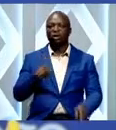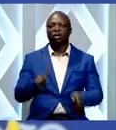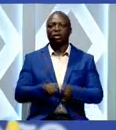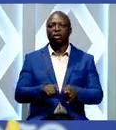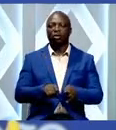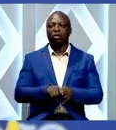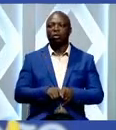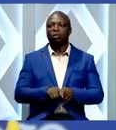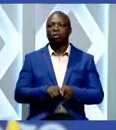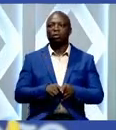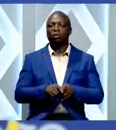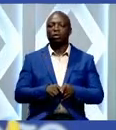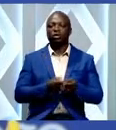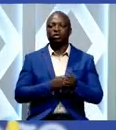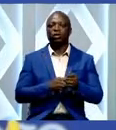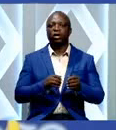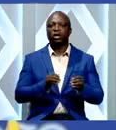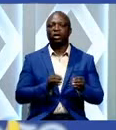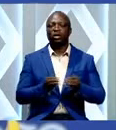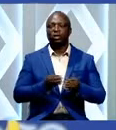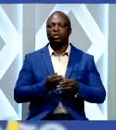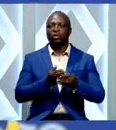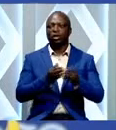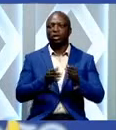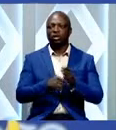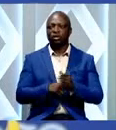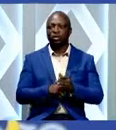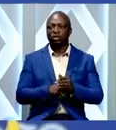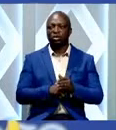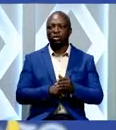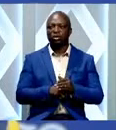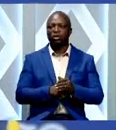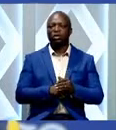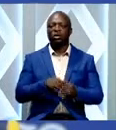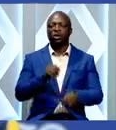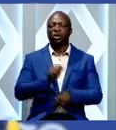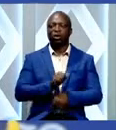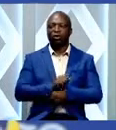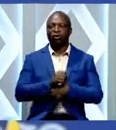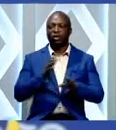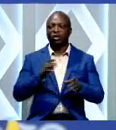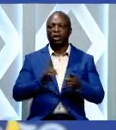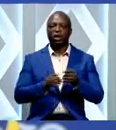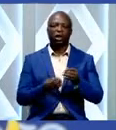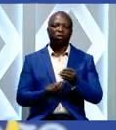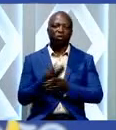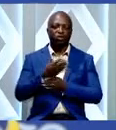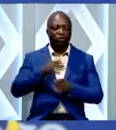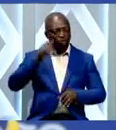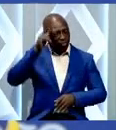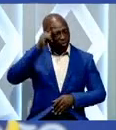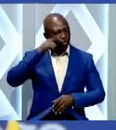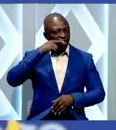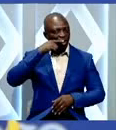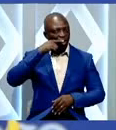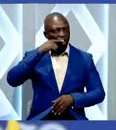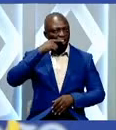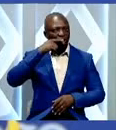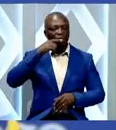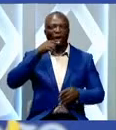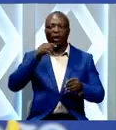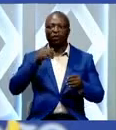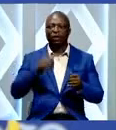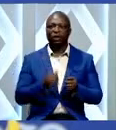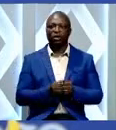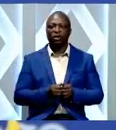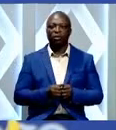aux orientations du gouvernement, œuvre déjà à la promotion du genre à